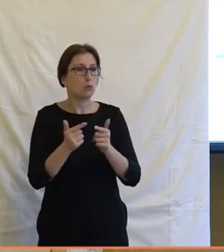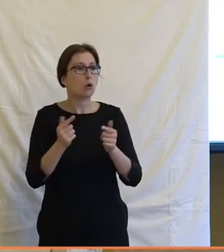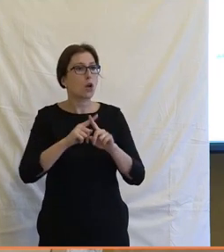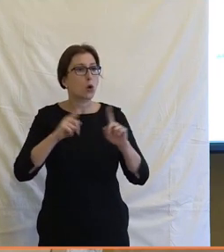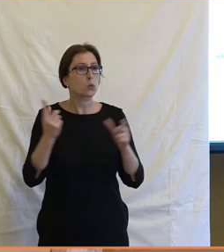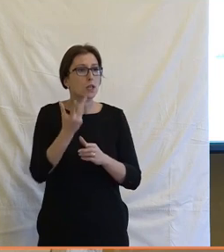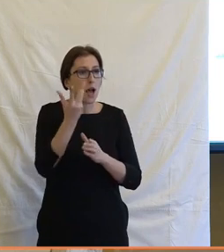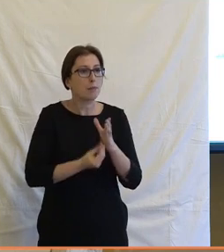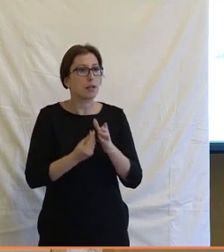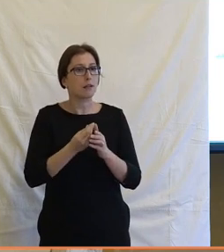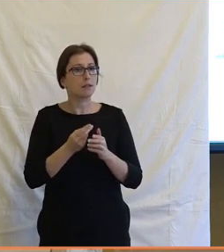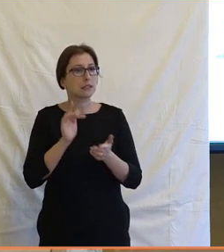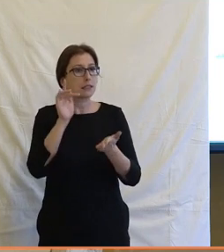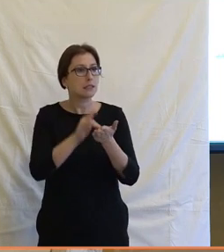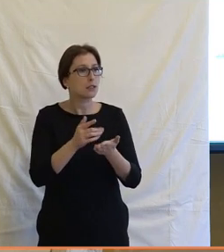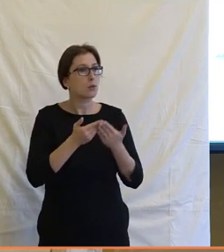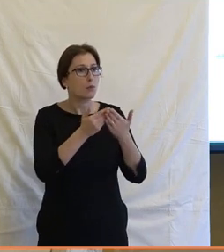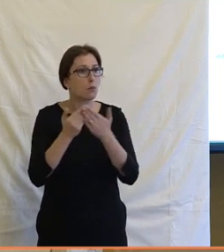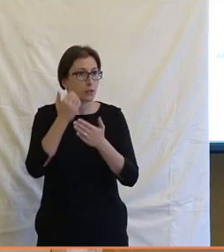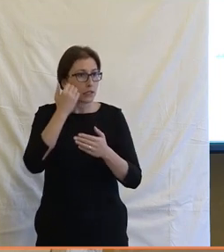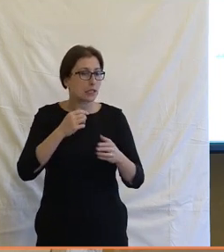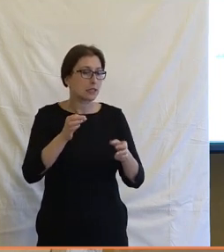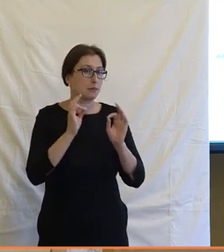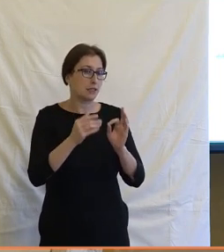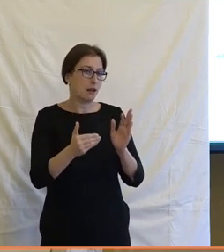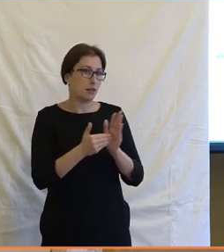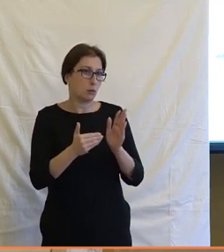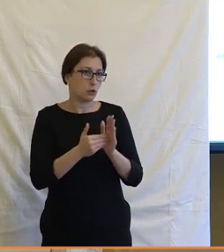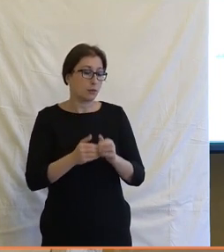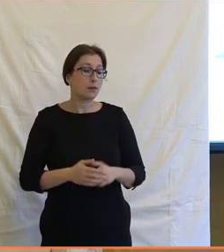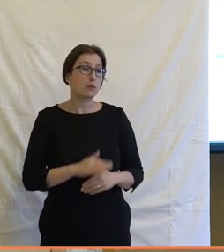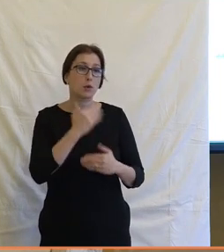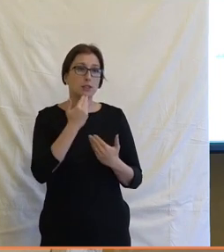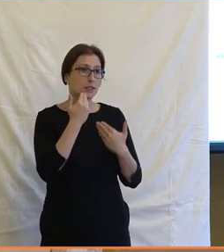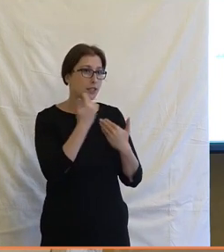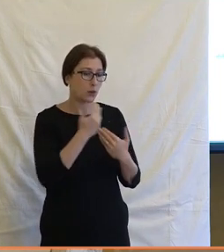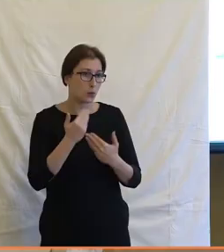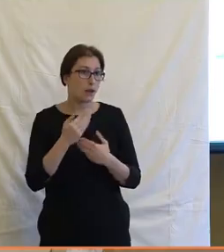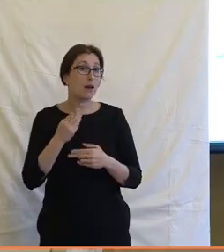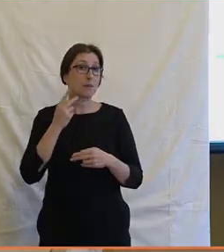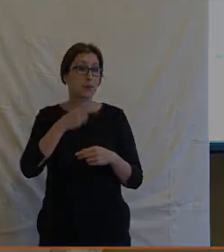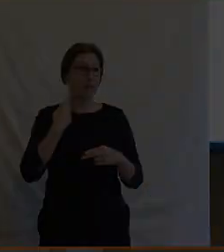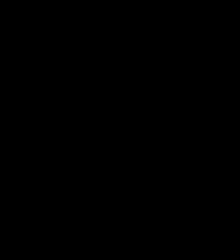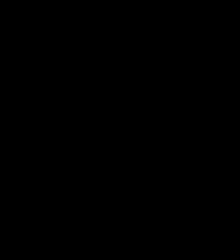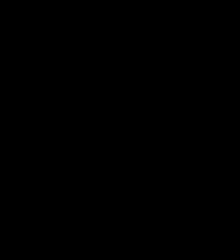dopad i s cílem pomoci lidem se speciálními potřebami. Děkuji vám moc a doufám, že se nevidíme naposledy.